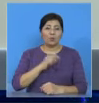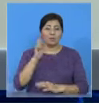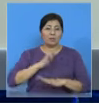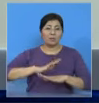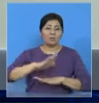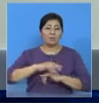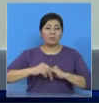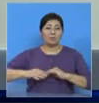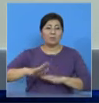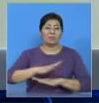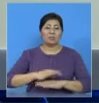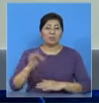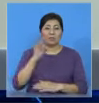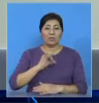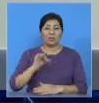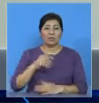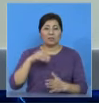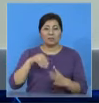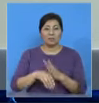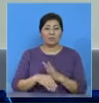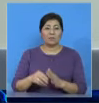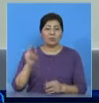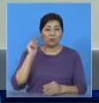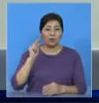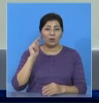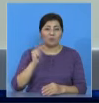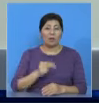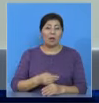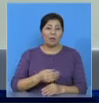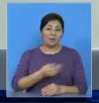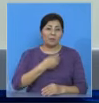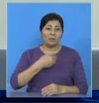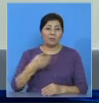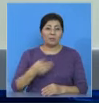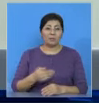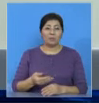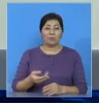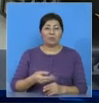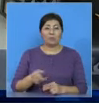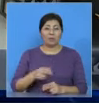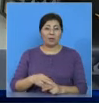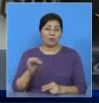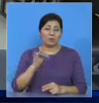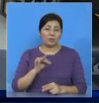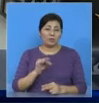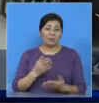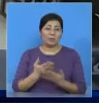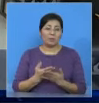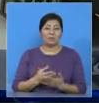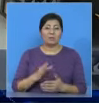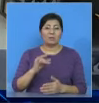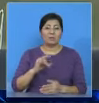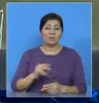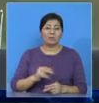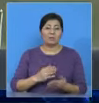елімнің, жерімнің тарихын тереңірек оқып, тереңірек білгім келеді. Бұл маған өте қызық. Сырым Байдрахманов қызмет